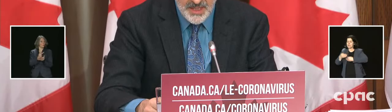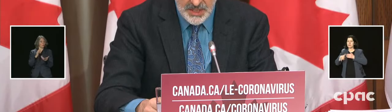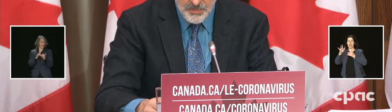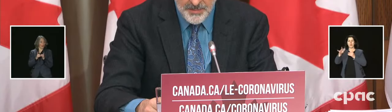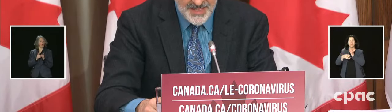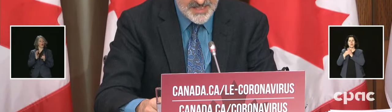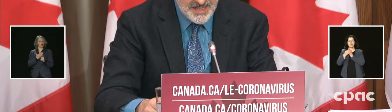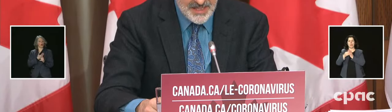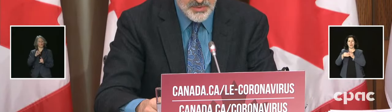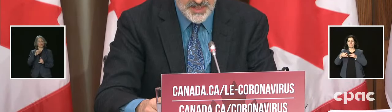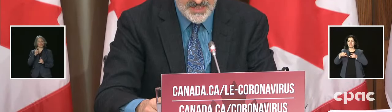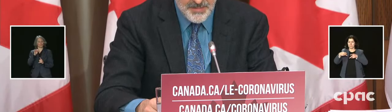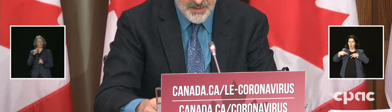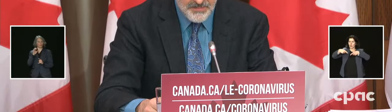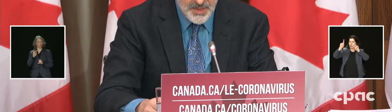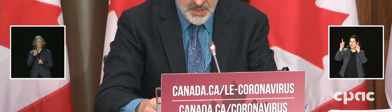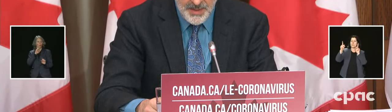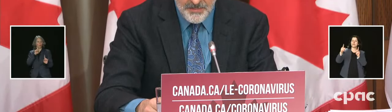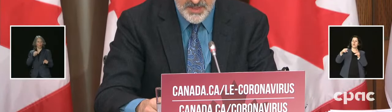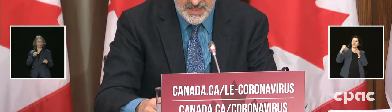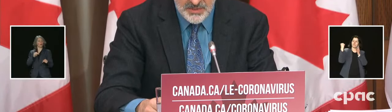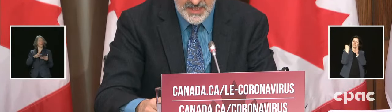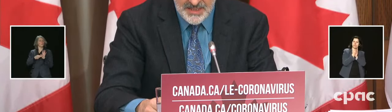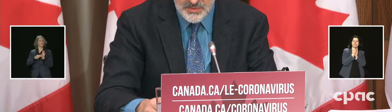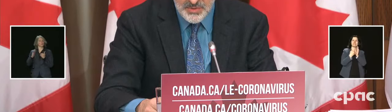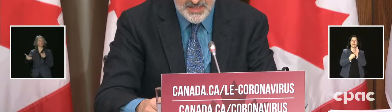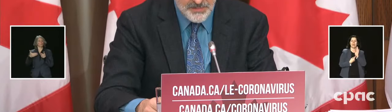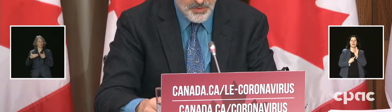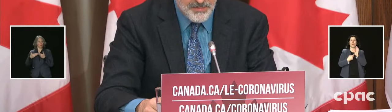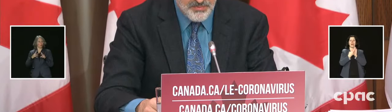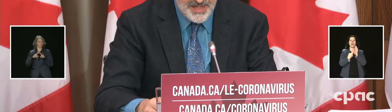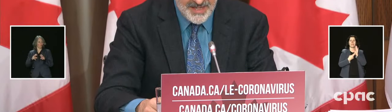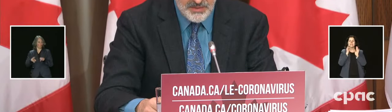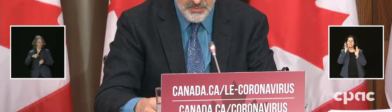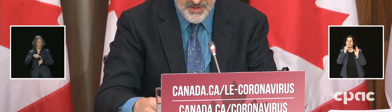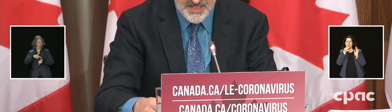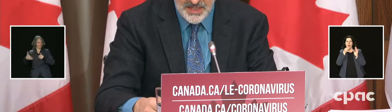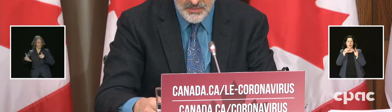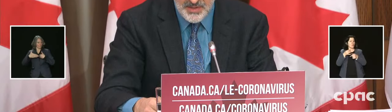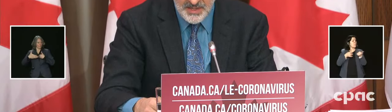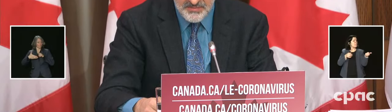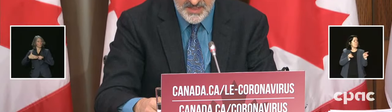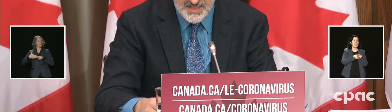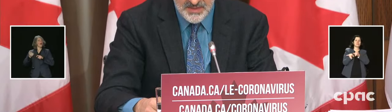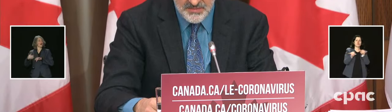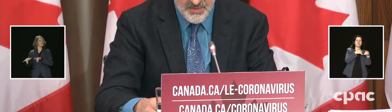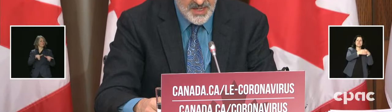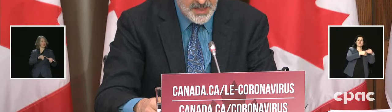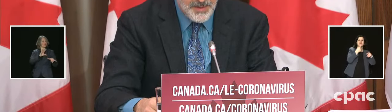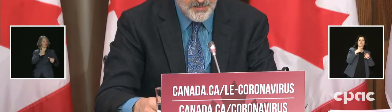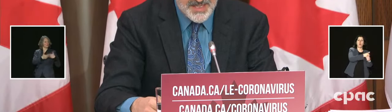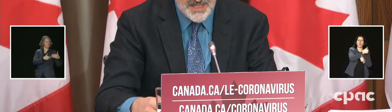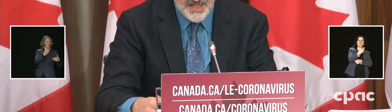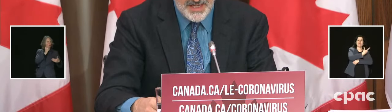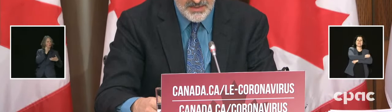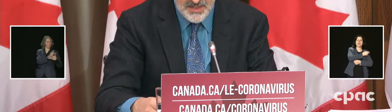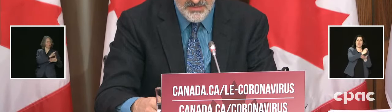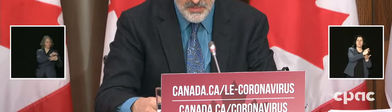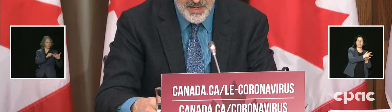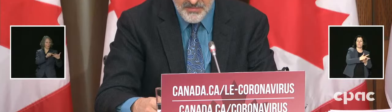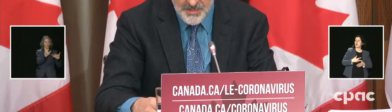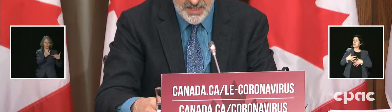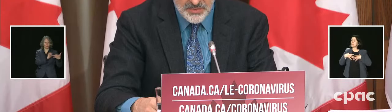d'urgence qui nous permet d'accélérer son examen. Ce même processus a été utilisé pour approuver les 4 autres vaccins contre la COVID-19 et permet à Santé